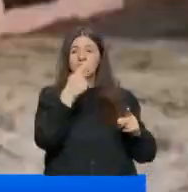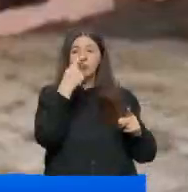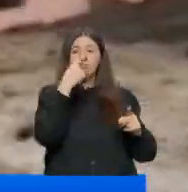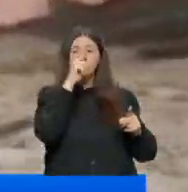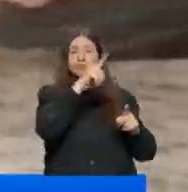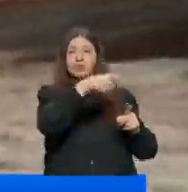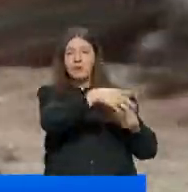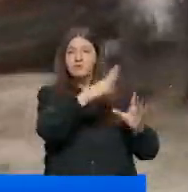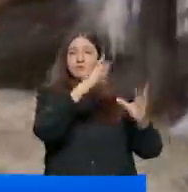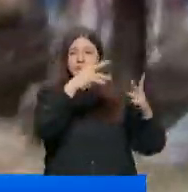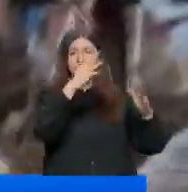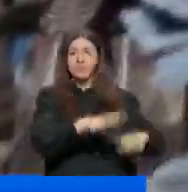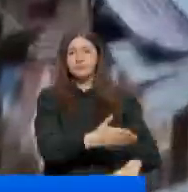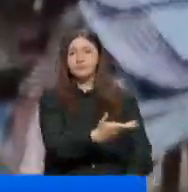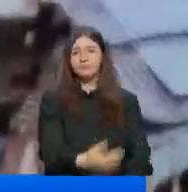oldu.